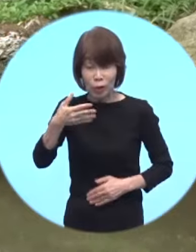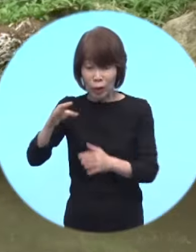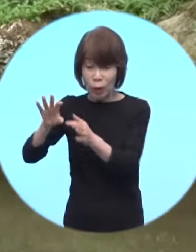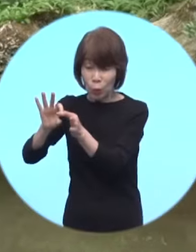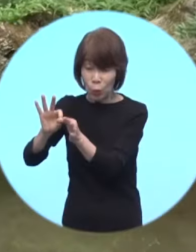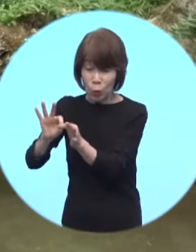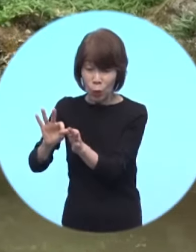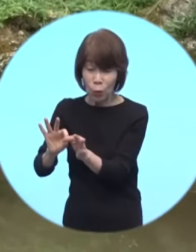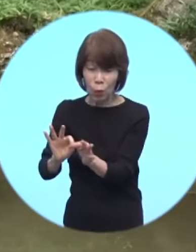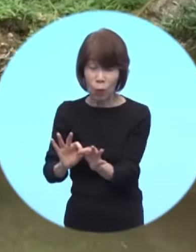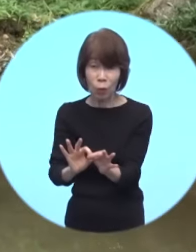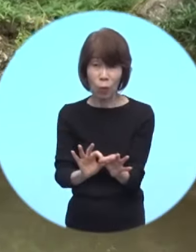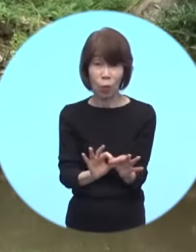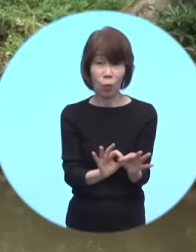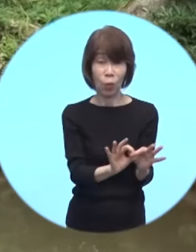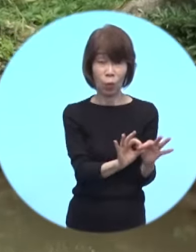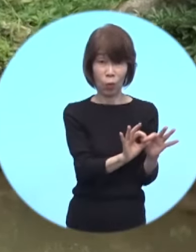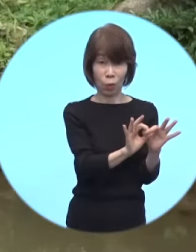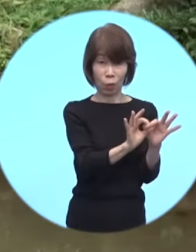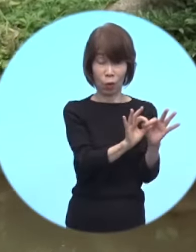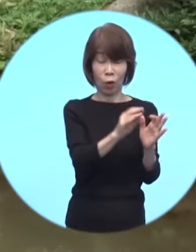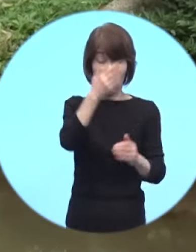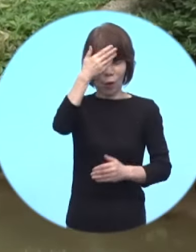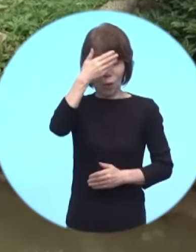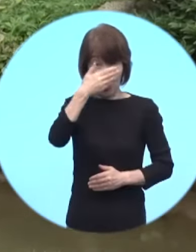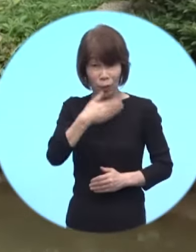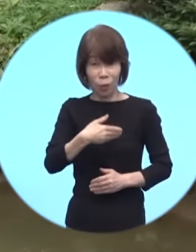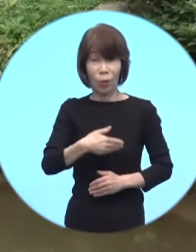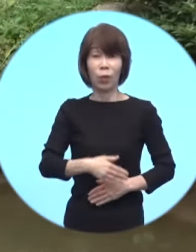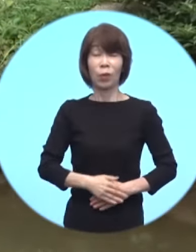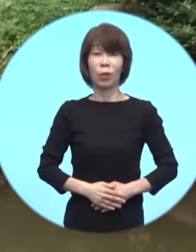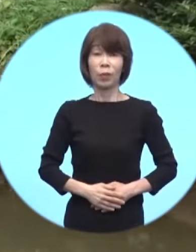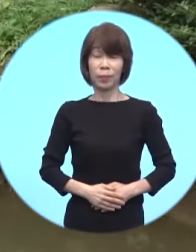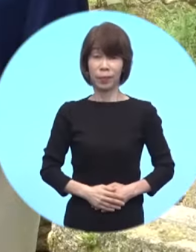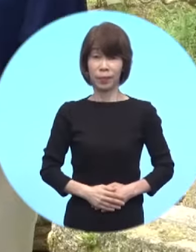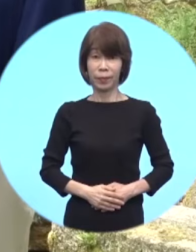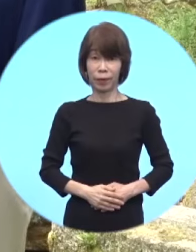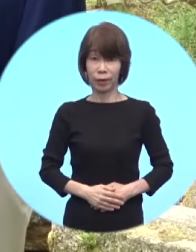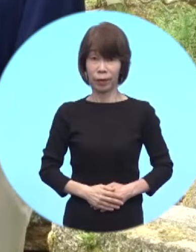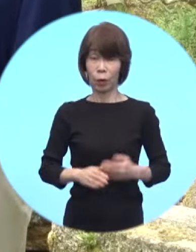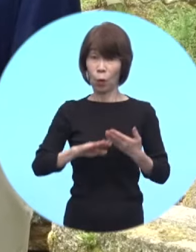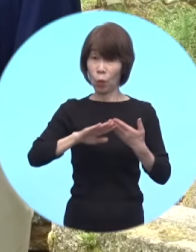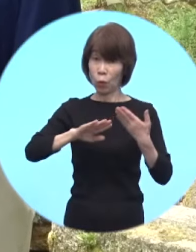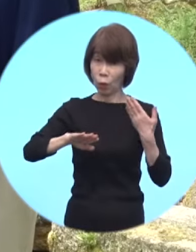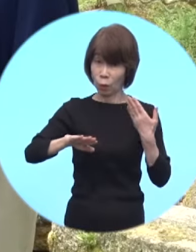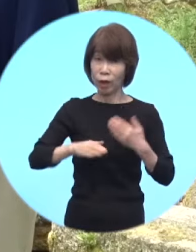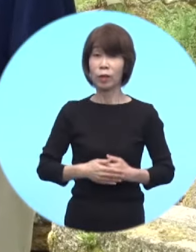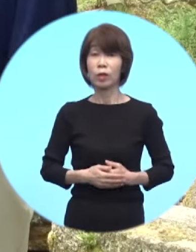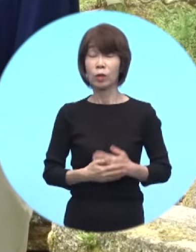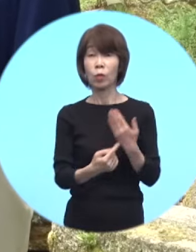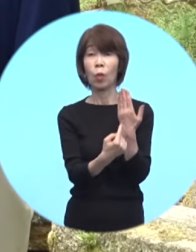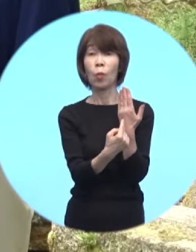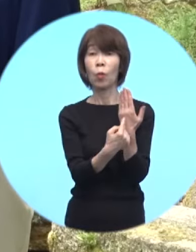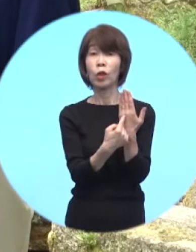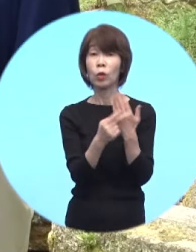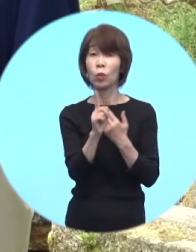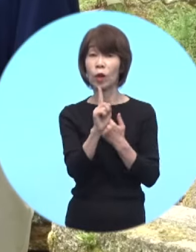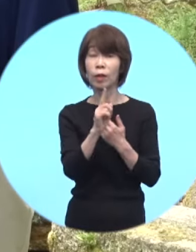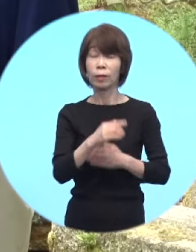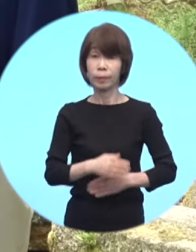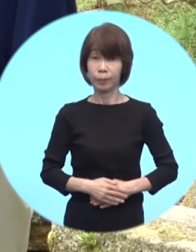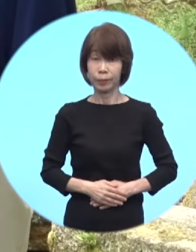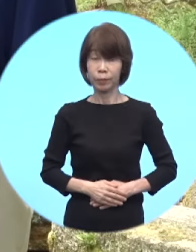れて出ていく、雄大さを感じますね。 そうですね。 他にも歴史遺産ポイントはあるんですか？ はい、そ